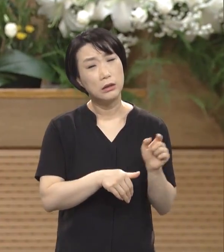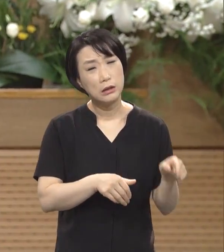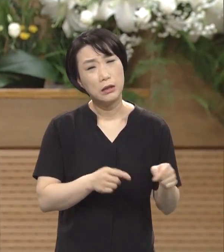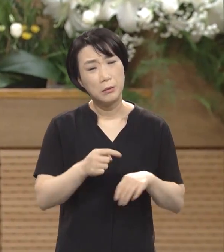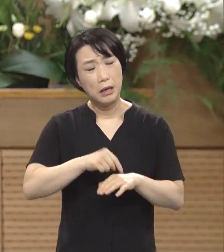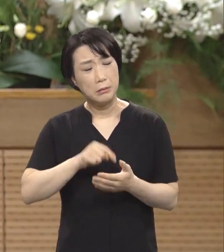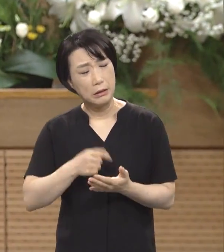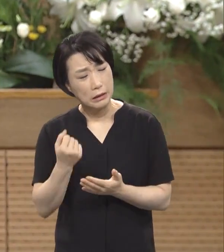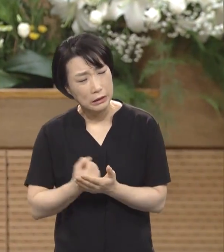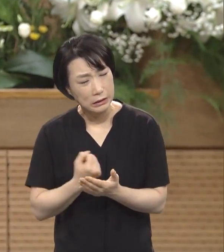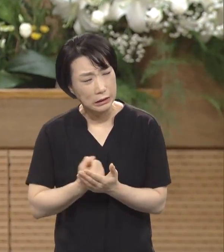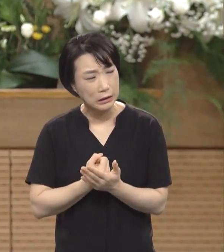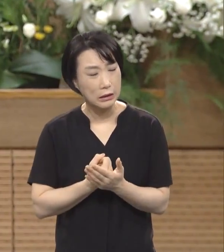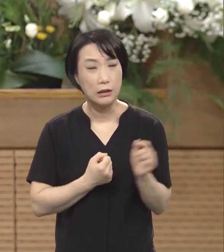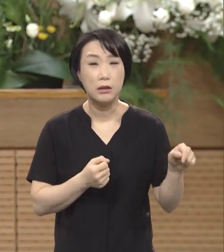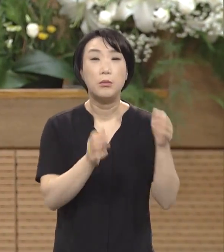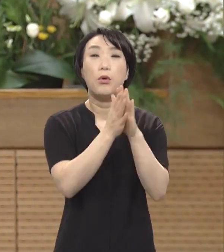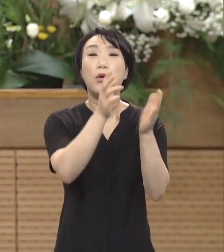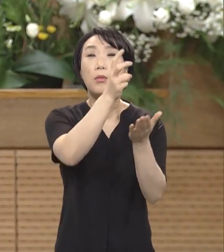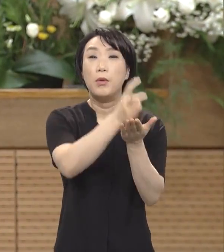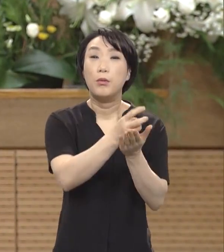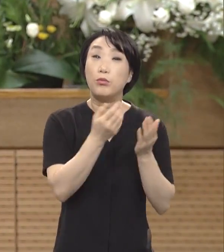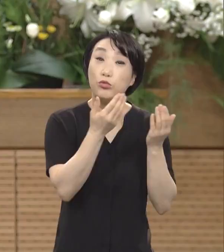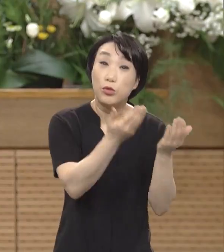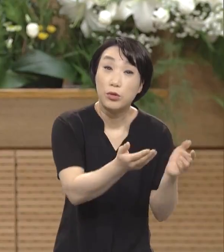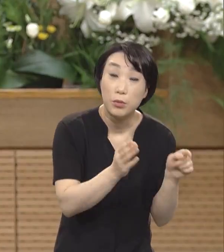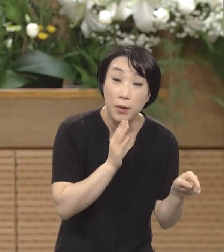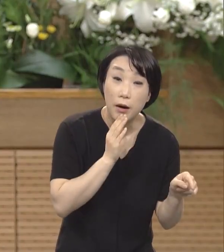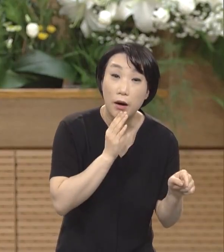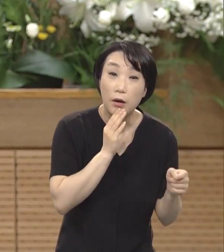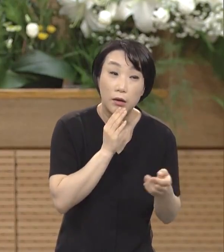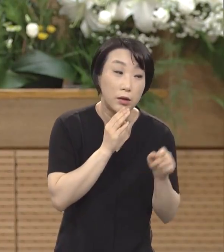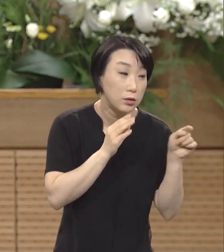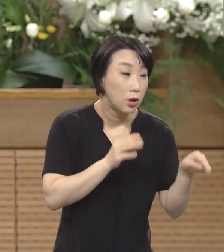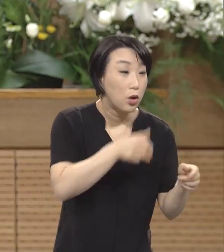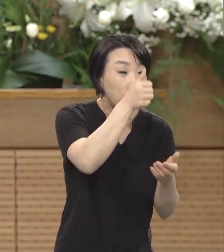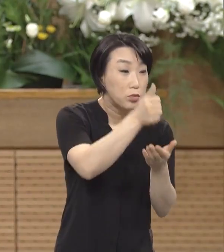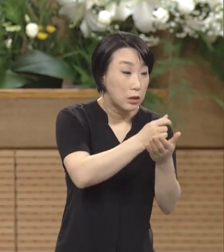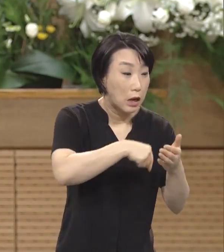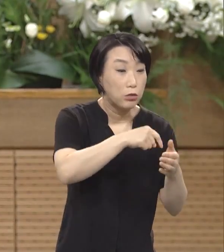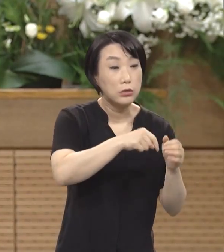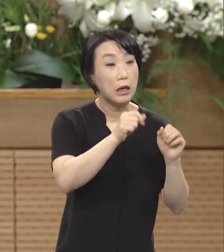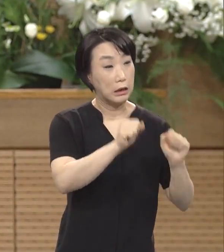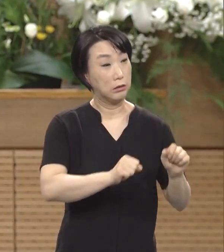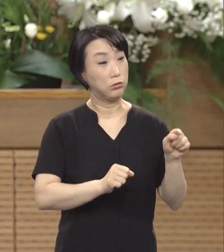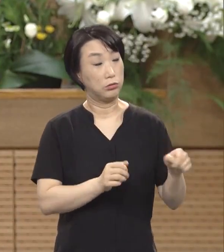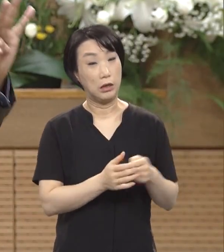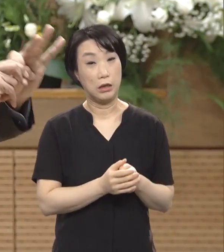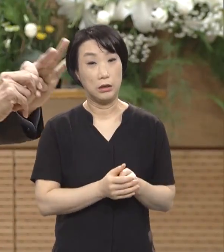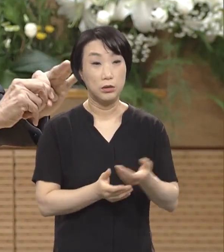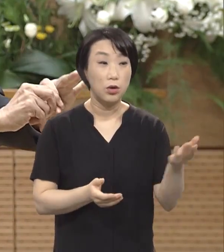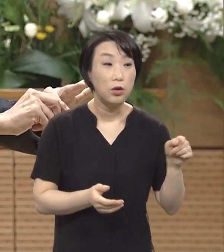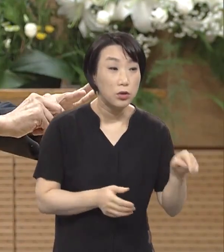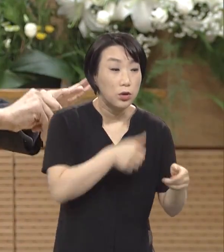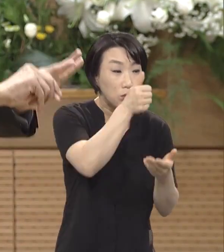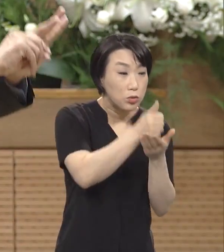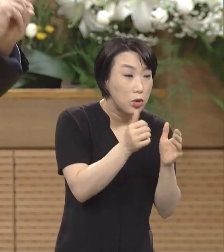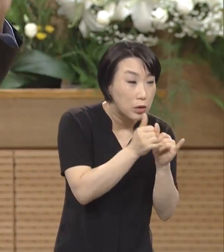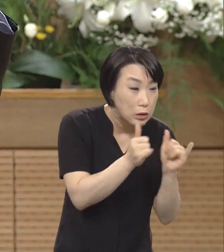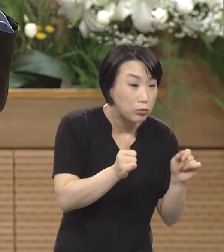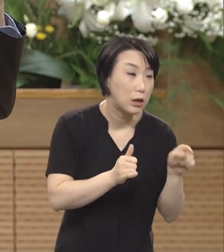애타면서 율법을 보내주면서 너는 죄 안에 있어, 너는